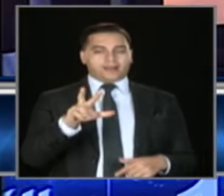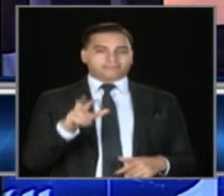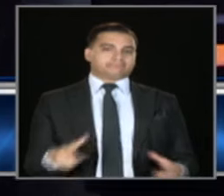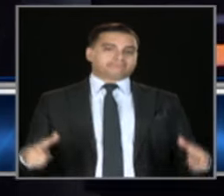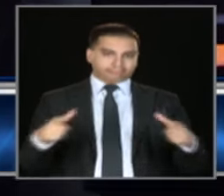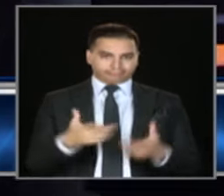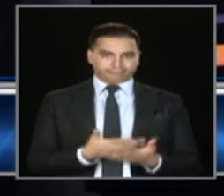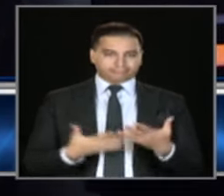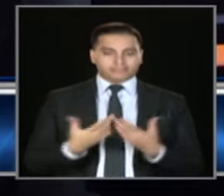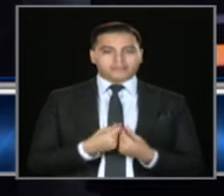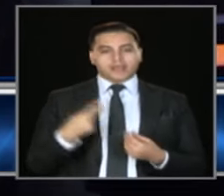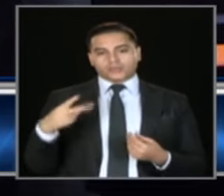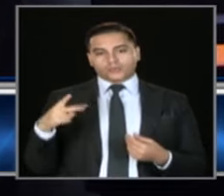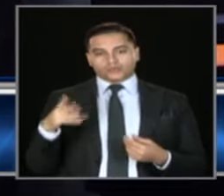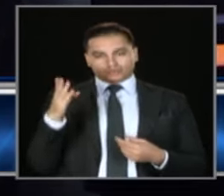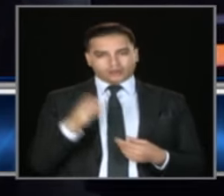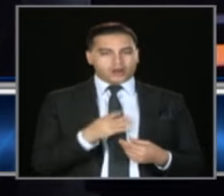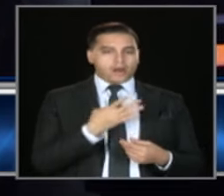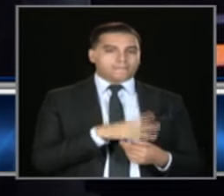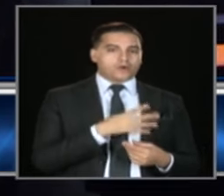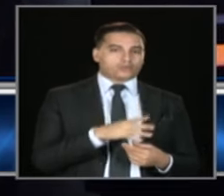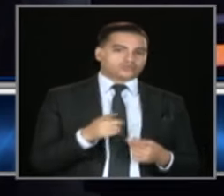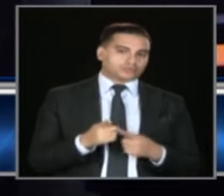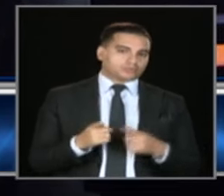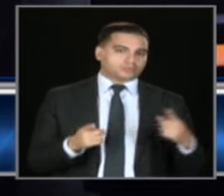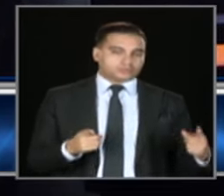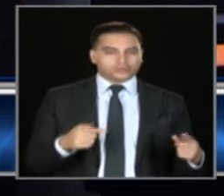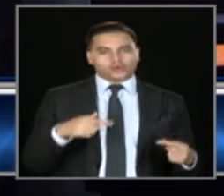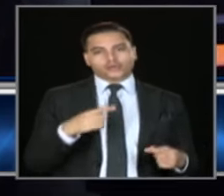اجتمعوا من 22 ل 24 أكتوبر،